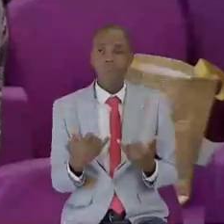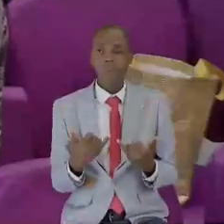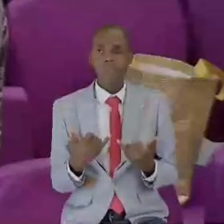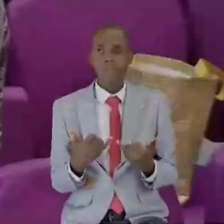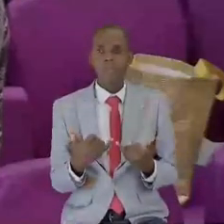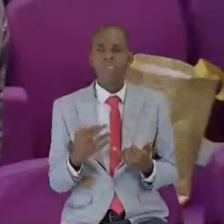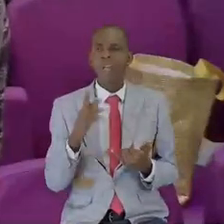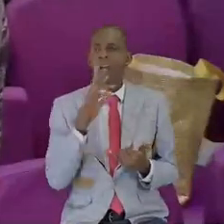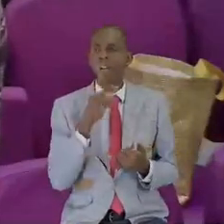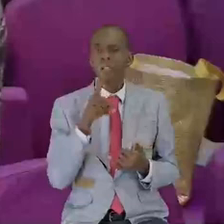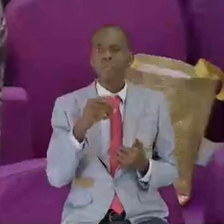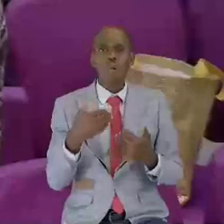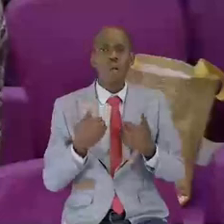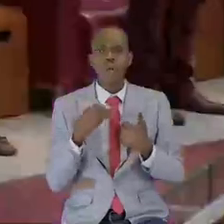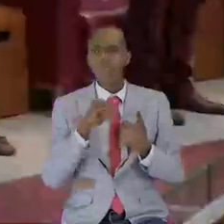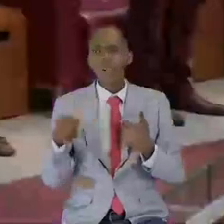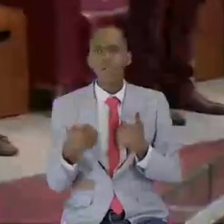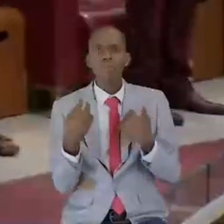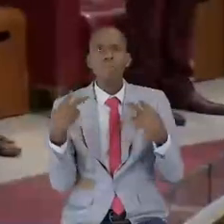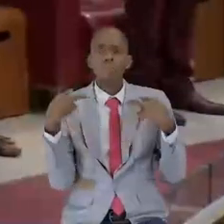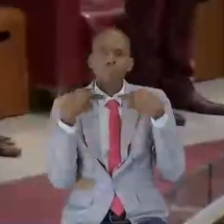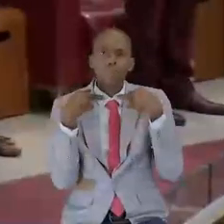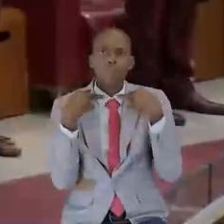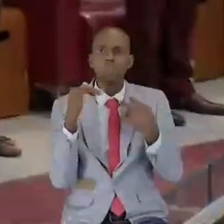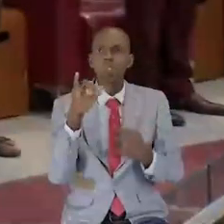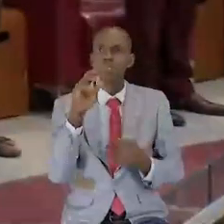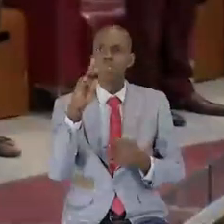Est-ce que tu es sous un joug, sous un lien?